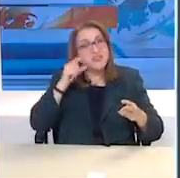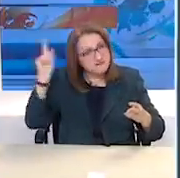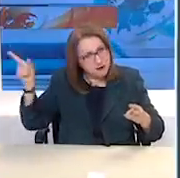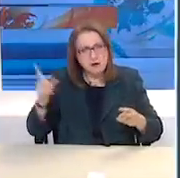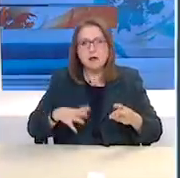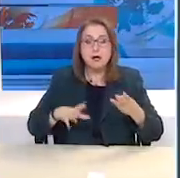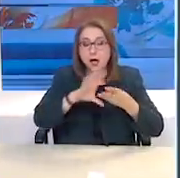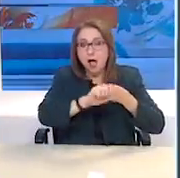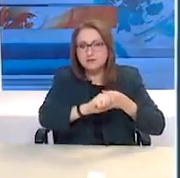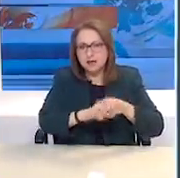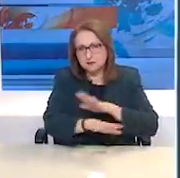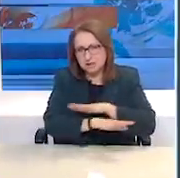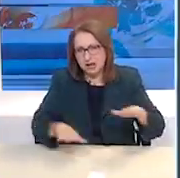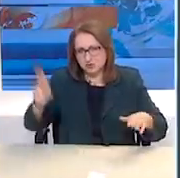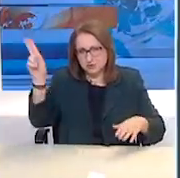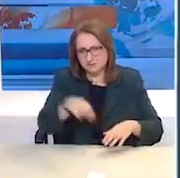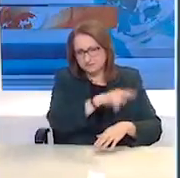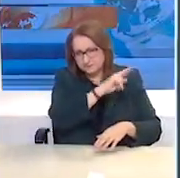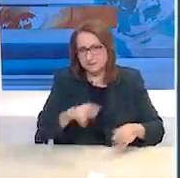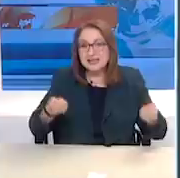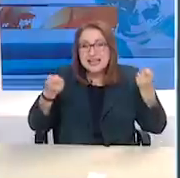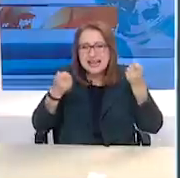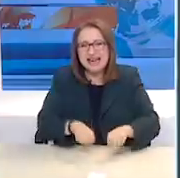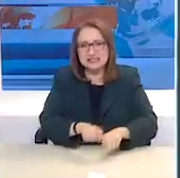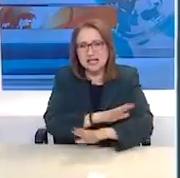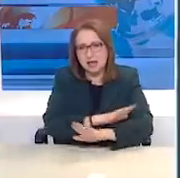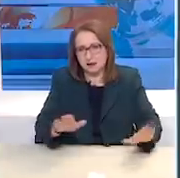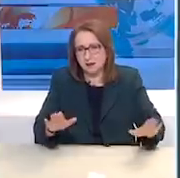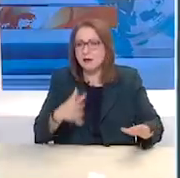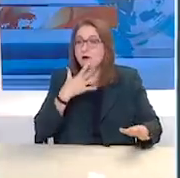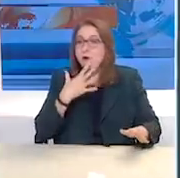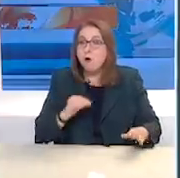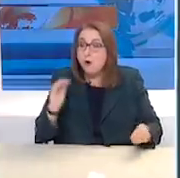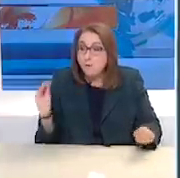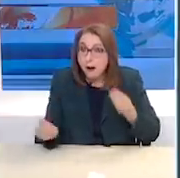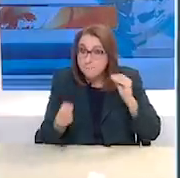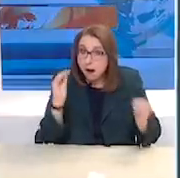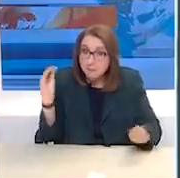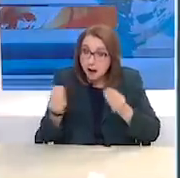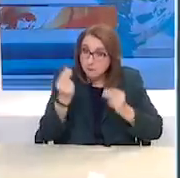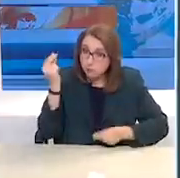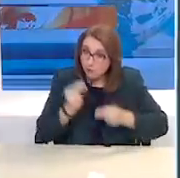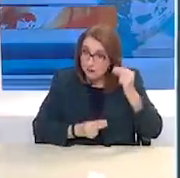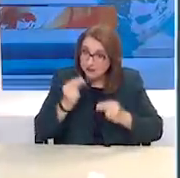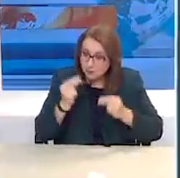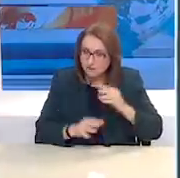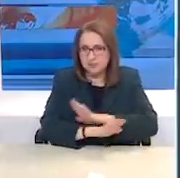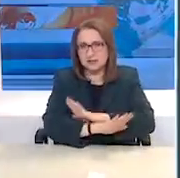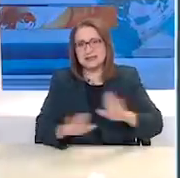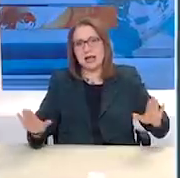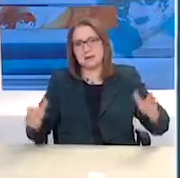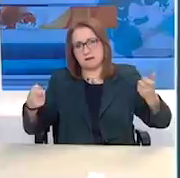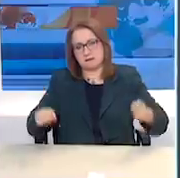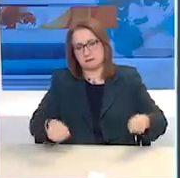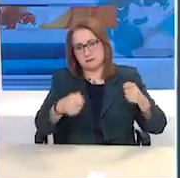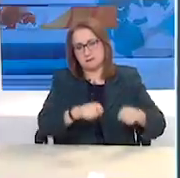σε όλους ότι δεν θα κάνουμε καμία έκπτωση στα ζητήματα που προκύπτουν από τη λειτουργία των λαϊκών αγορών, γιατί αυτό απαιτεί προστασία